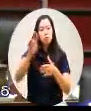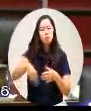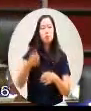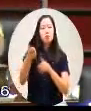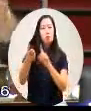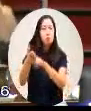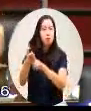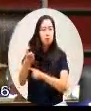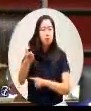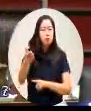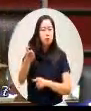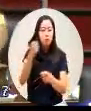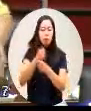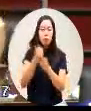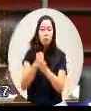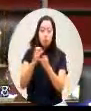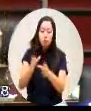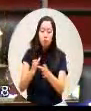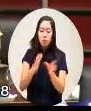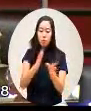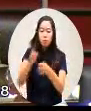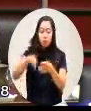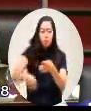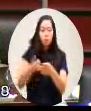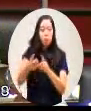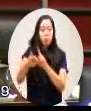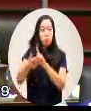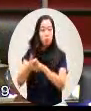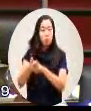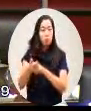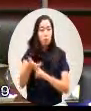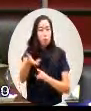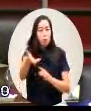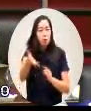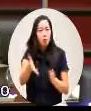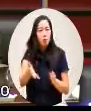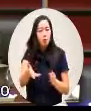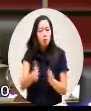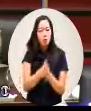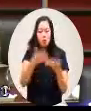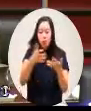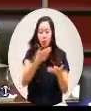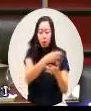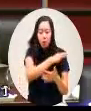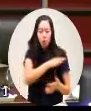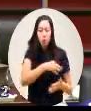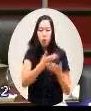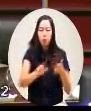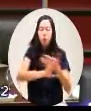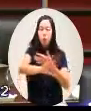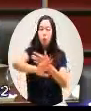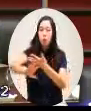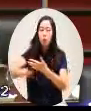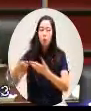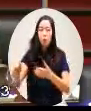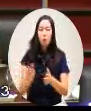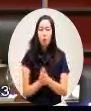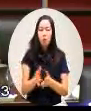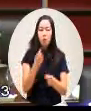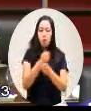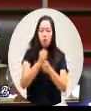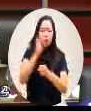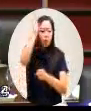平，伊做理事长，写着有7900会员在外面胡作非